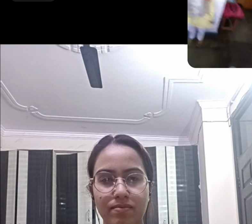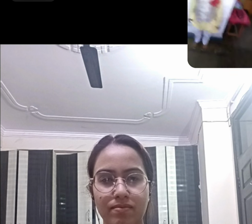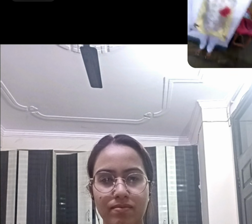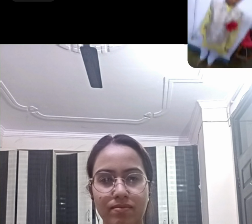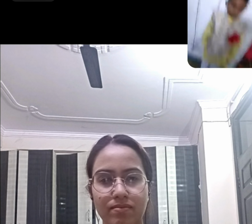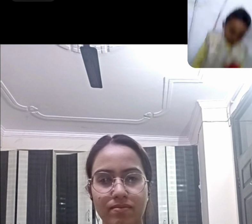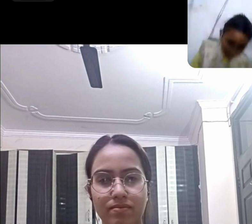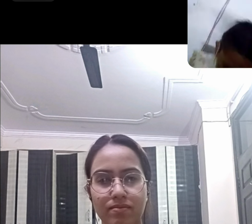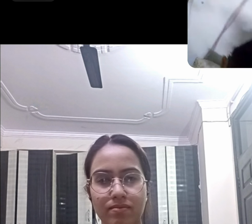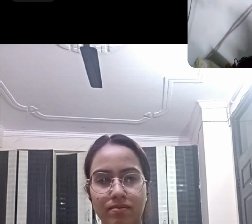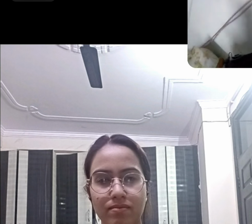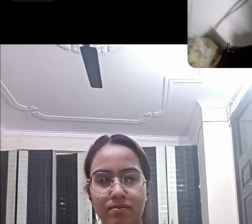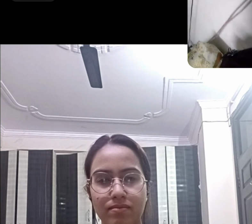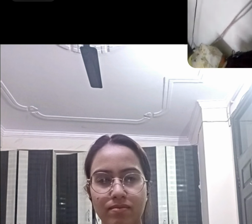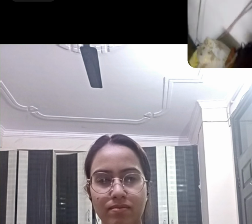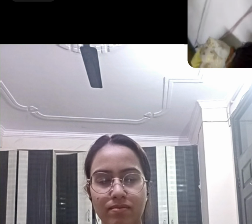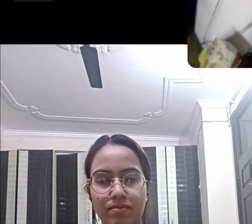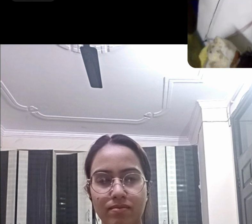Your cap.